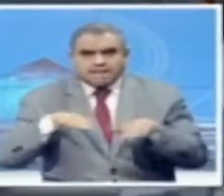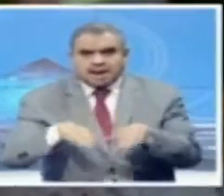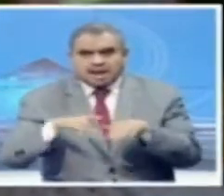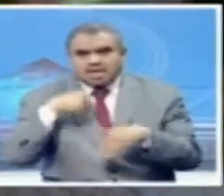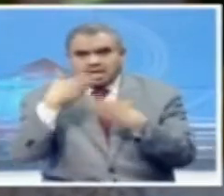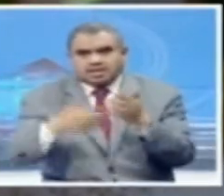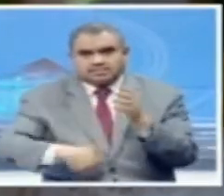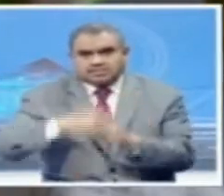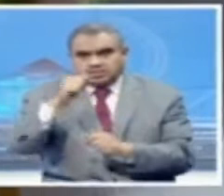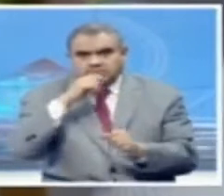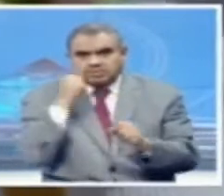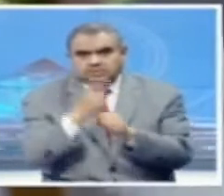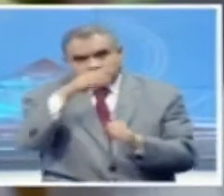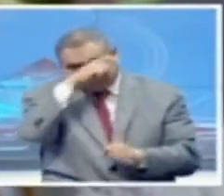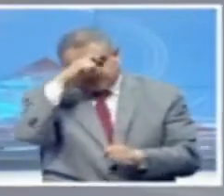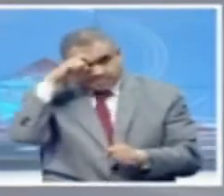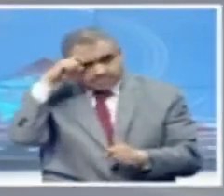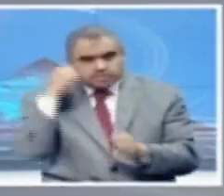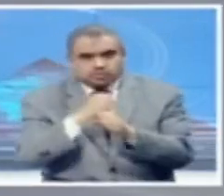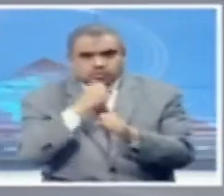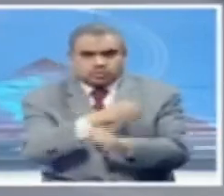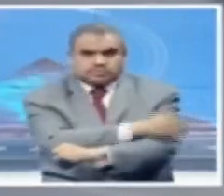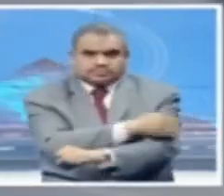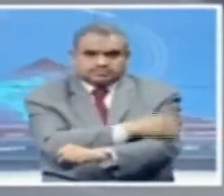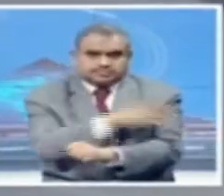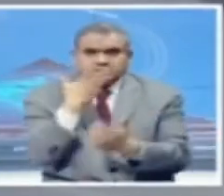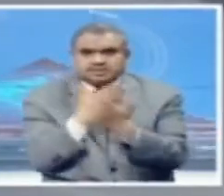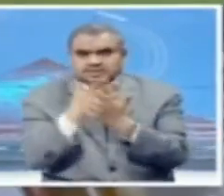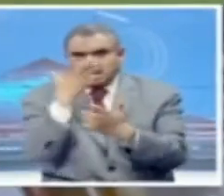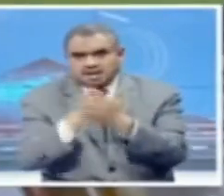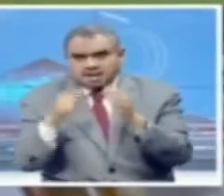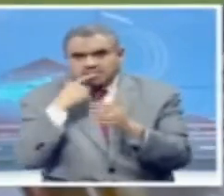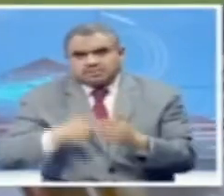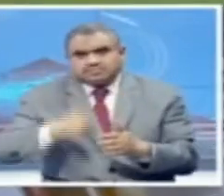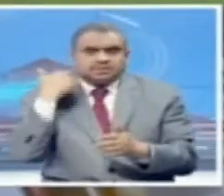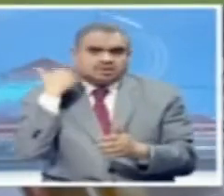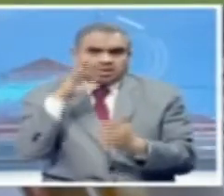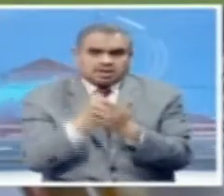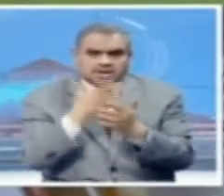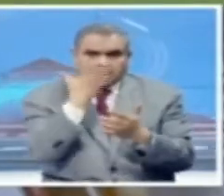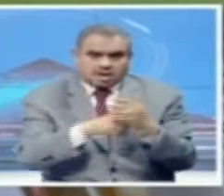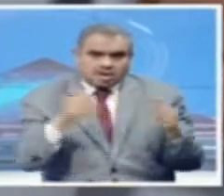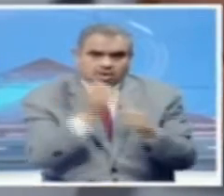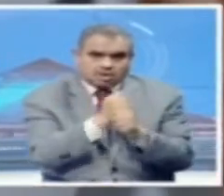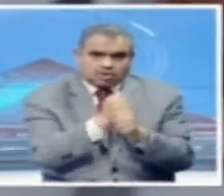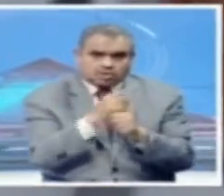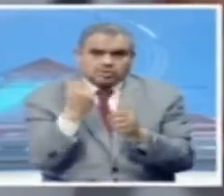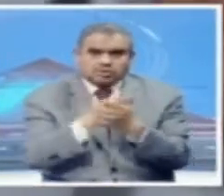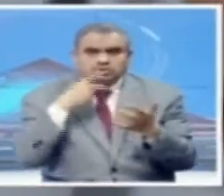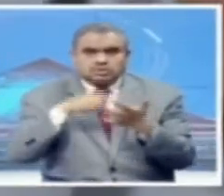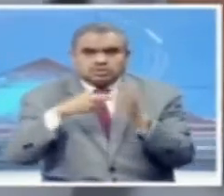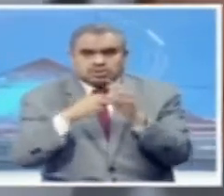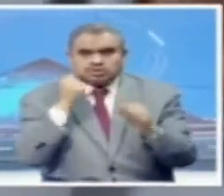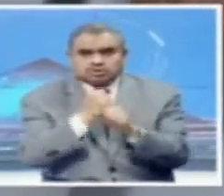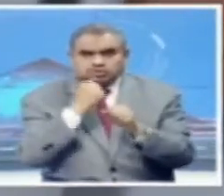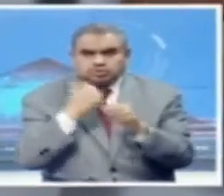عندي، وهي بالنسبه لي هتفتح لي بيتي مع ابني، تخليني ان انا اساعد برضو جوزي لما يخرج يلاقي حاجه